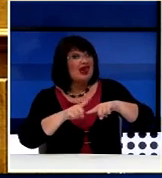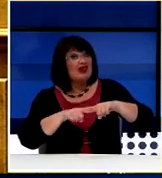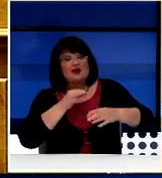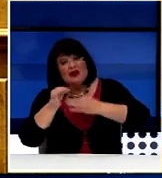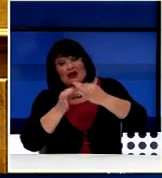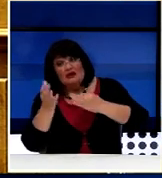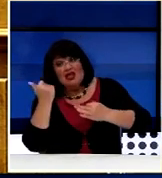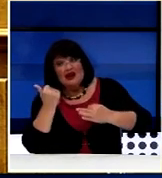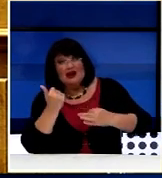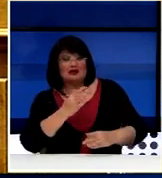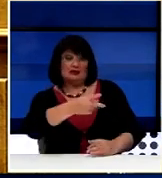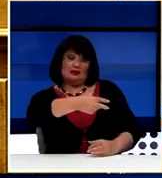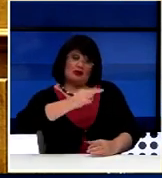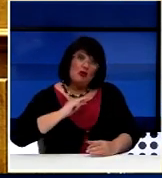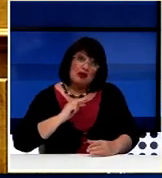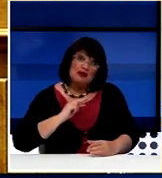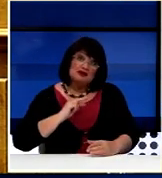αν μπορείτε να μου εξηγήσετε πώς